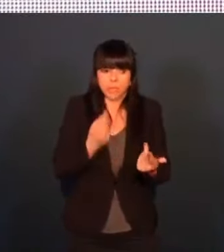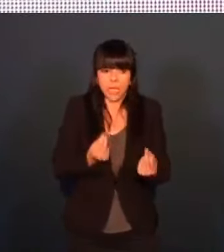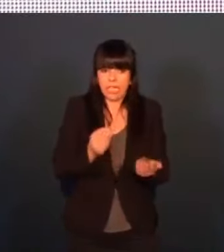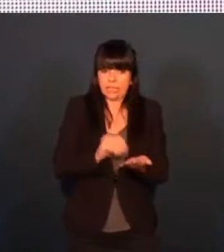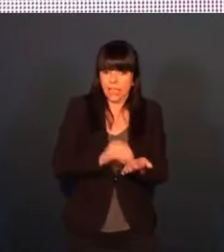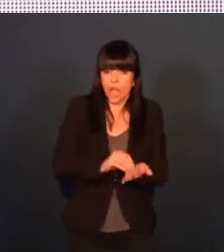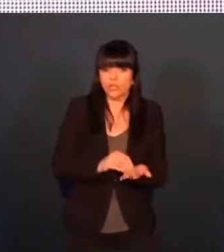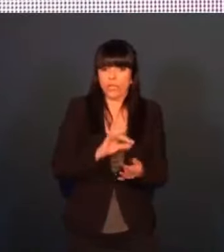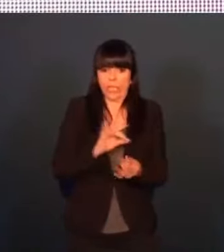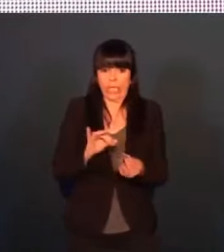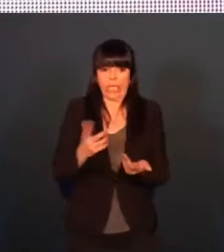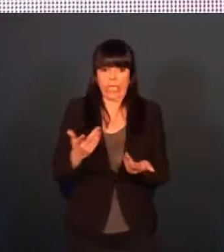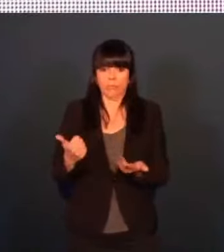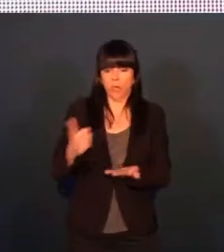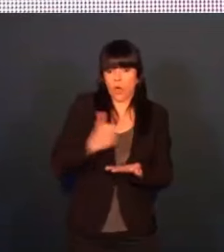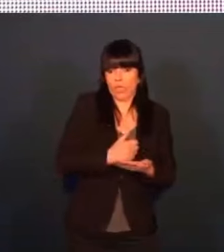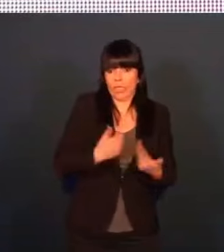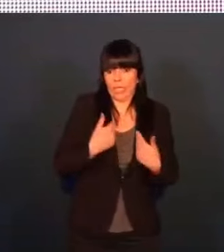и приоритетите, които сме си поставили.